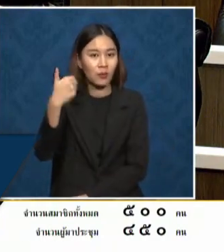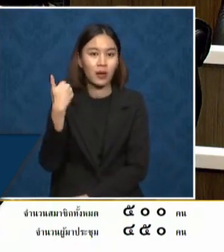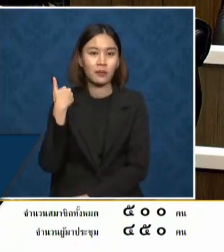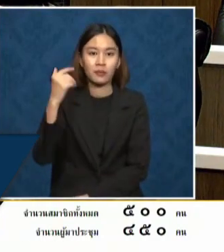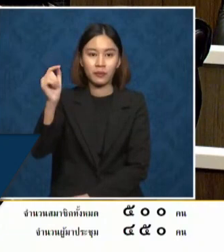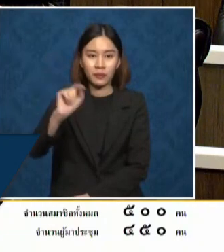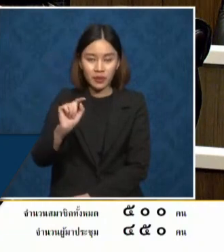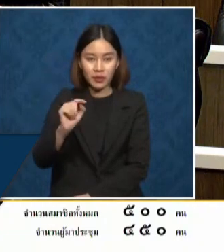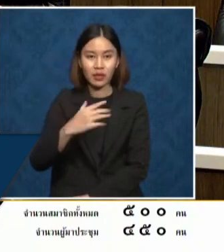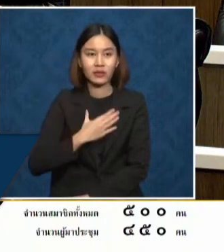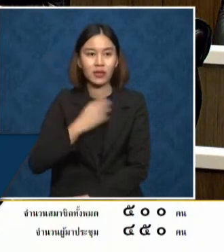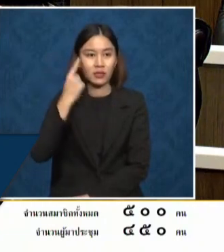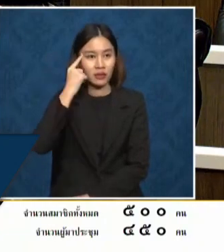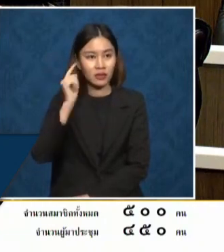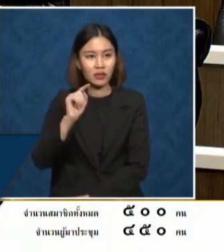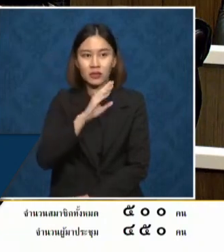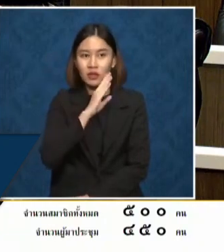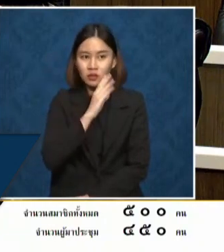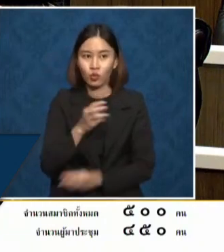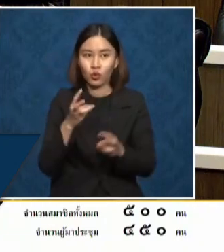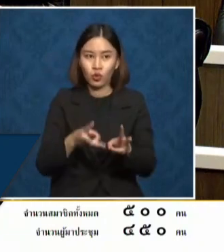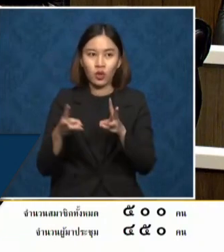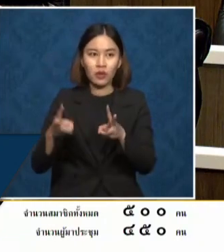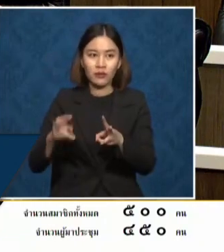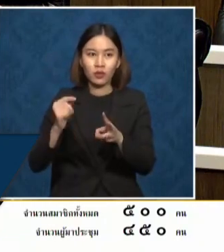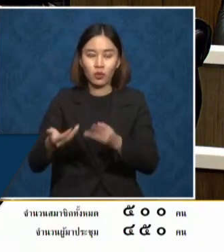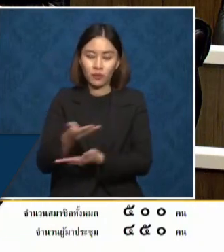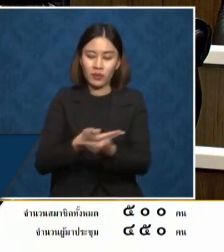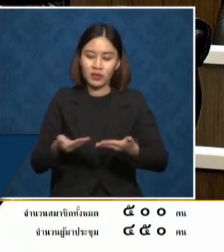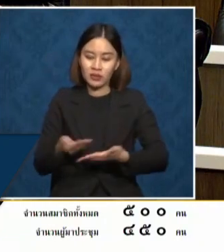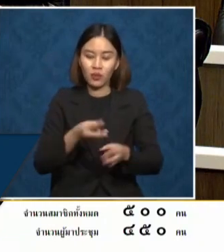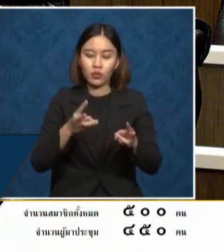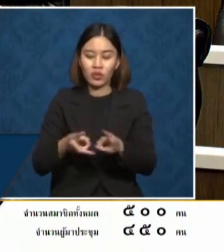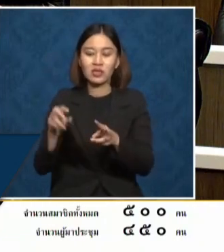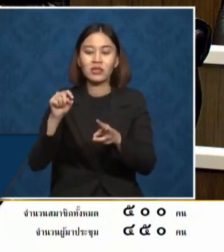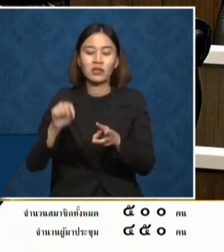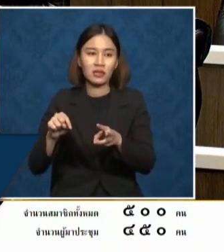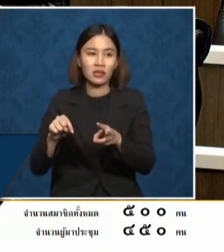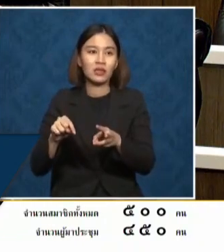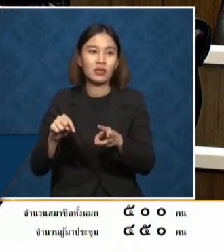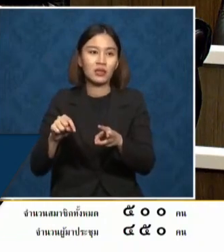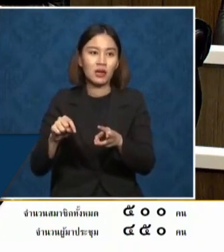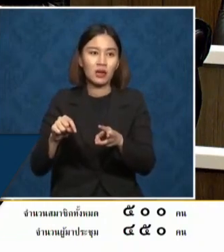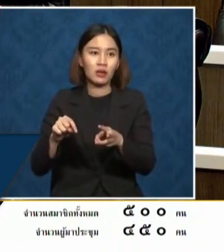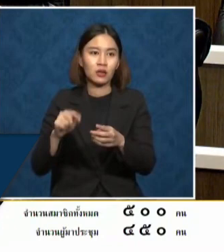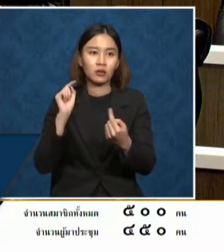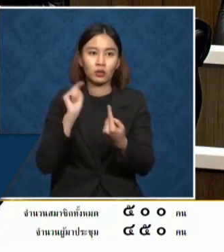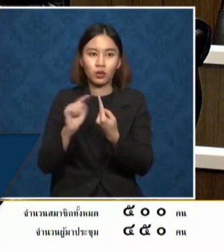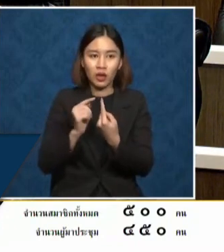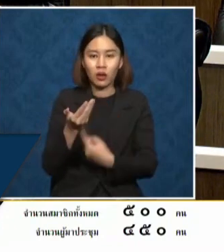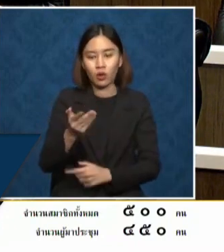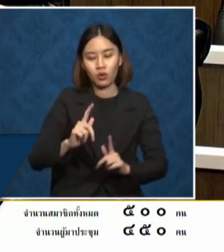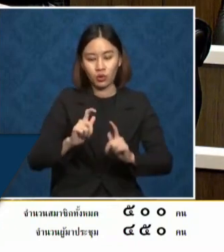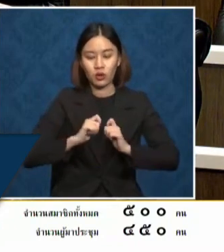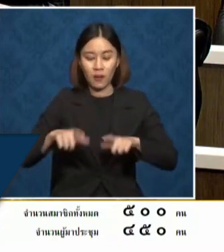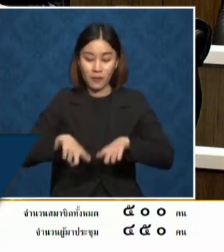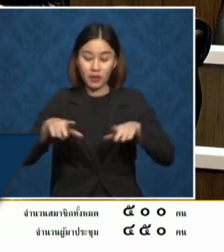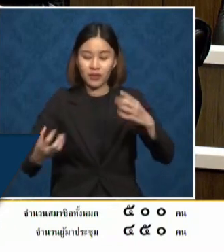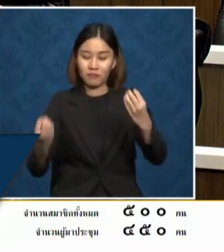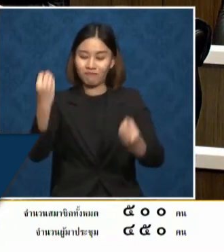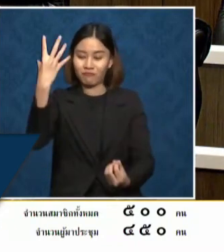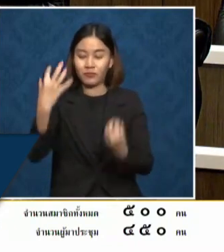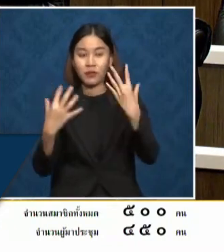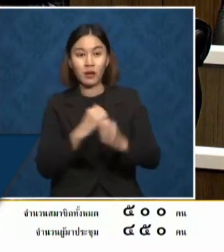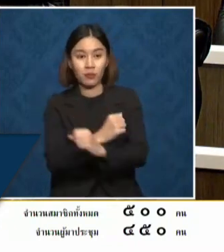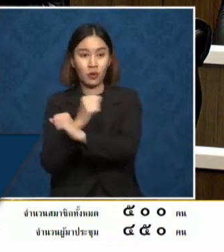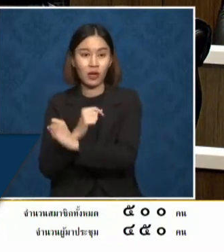ต่อดิฉันคิดว่าถ้าหากเรายังใช้วิธีการพิจารณาในรูปแบบแบบเนะคะไม่ไไม่ใช่แค่การขออนุญาตใช้พื้นที่ป่าสงวนนะ